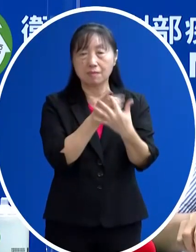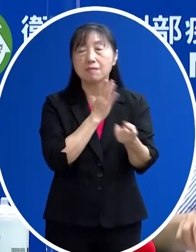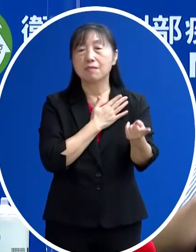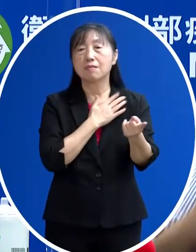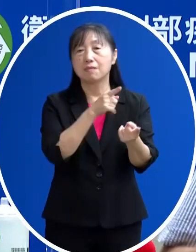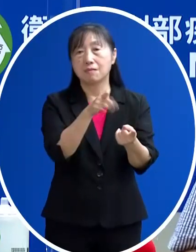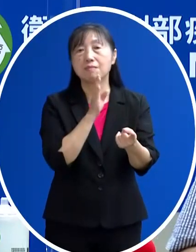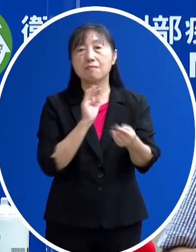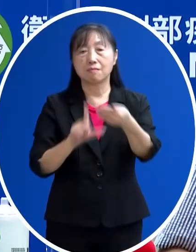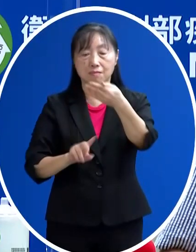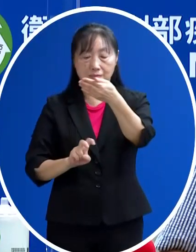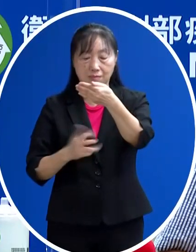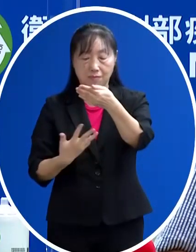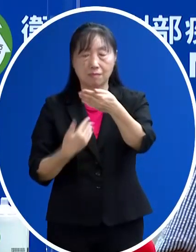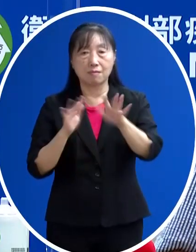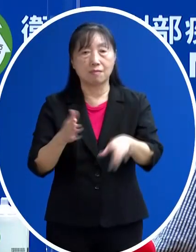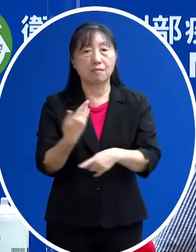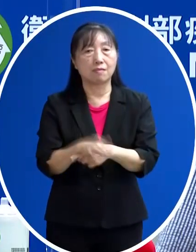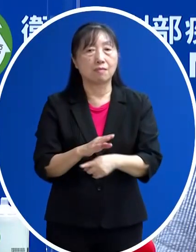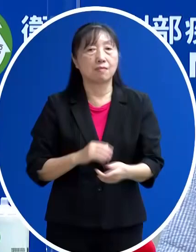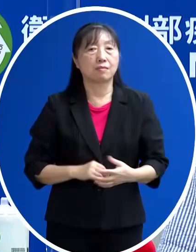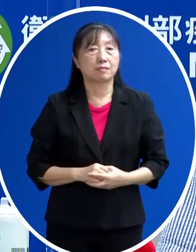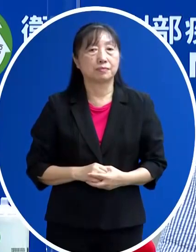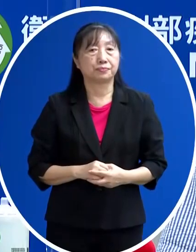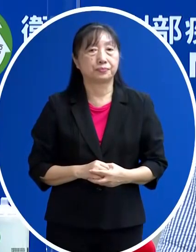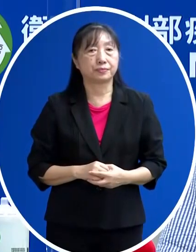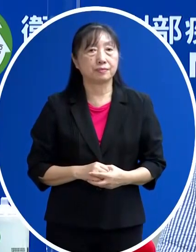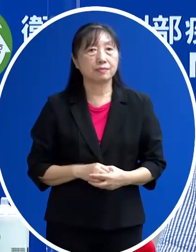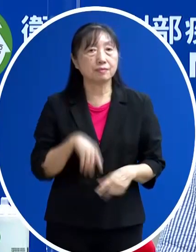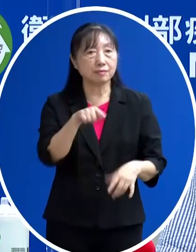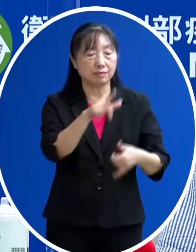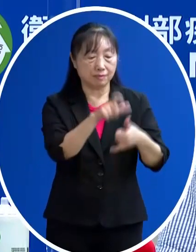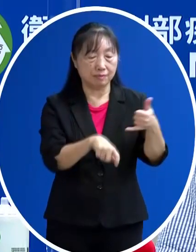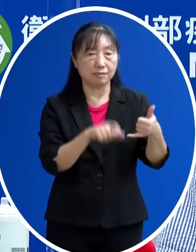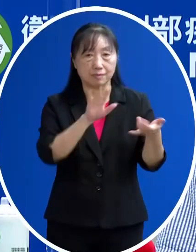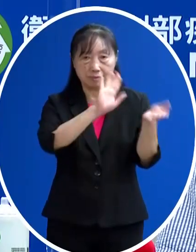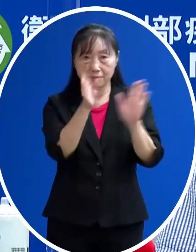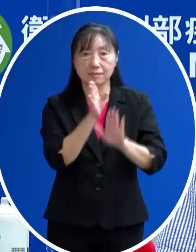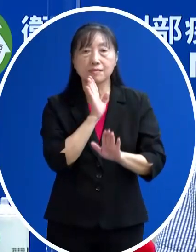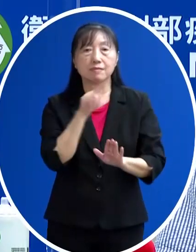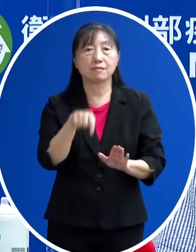不幸来离世，所以这个个案是这样的一个状况。